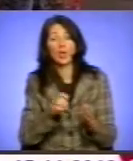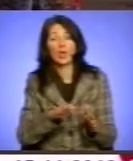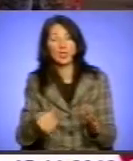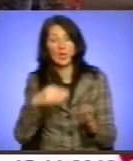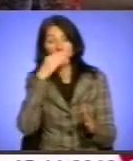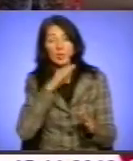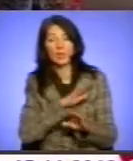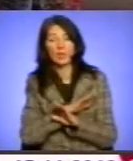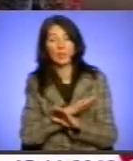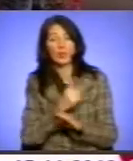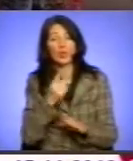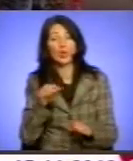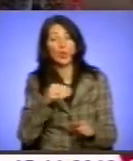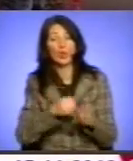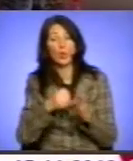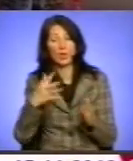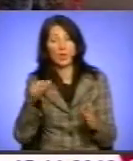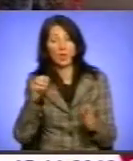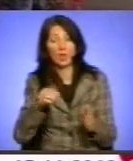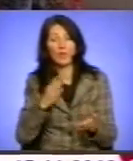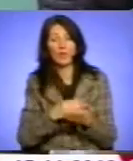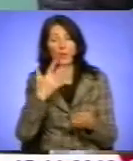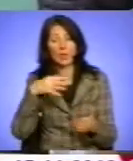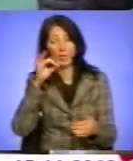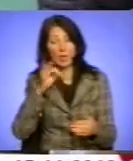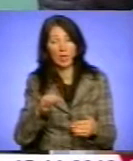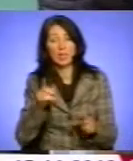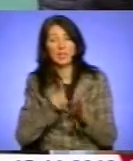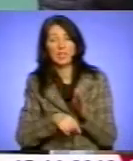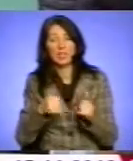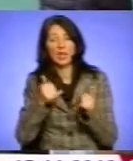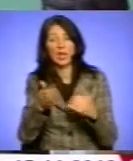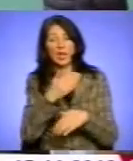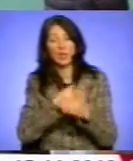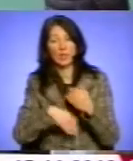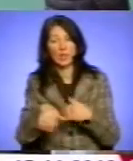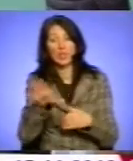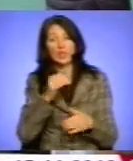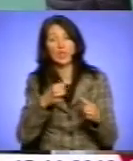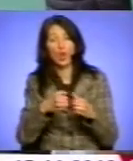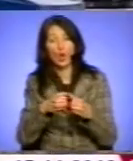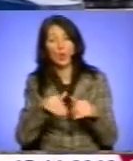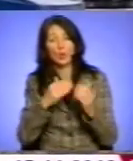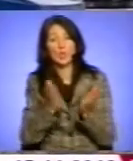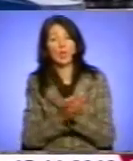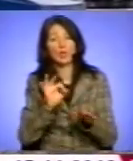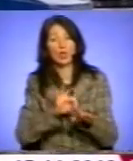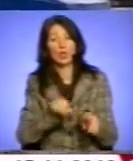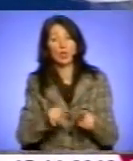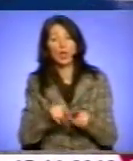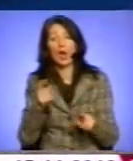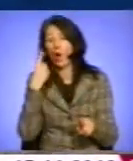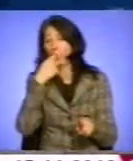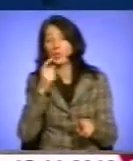до 15 травня діє 50% знижка на вартість проїзду для інвалідів всіх груп загального захворювання та осіб, які